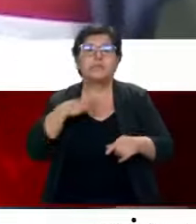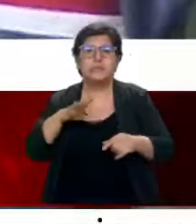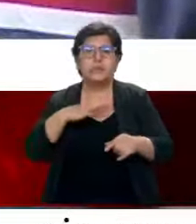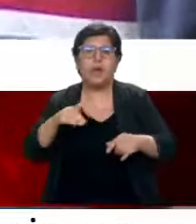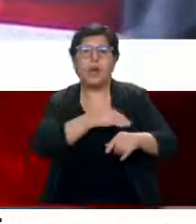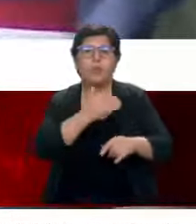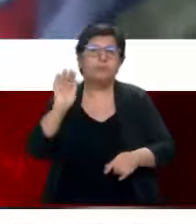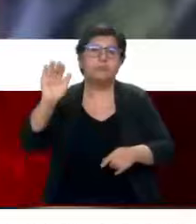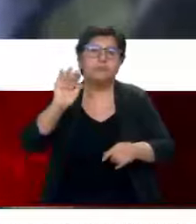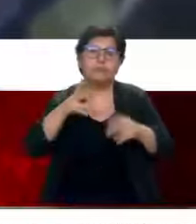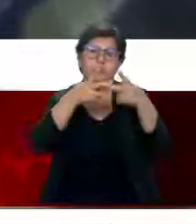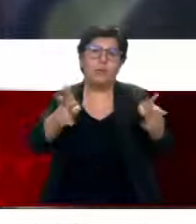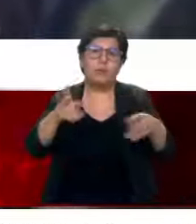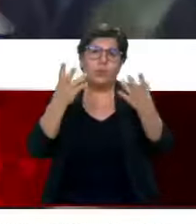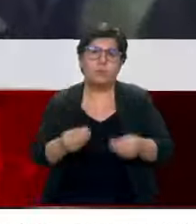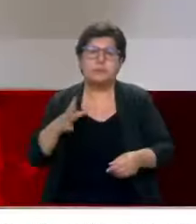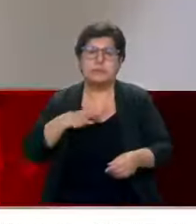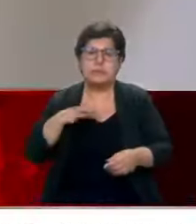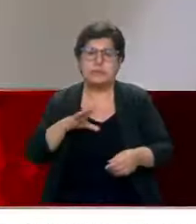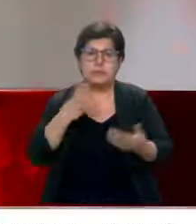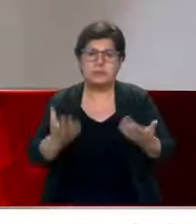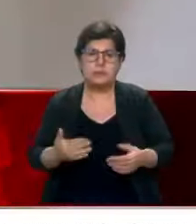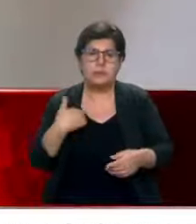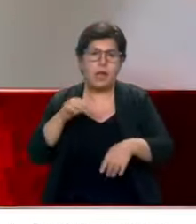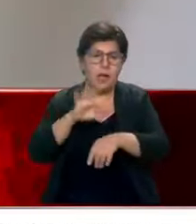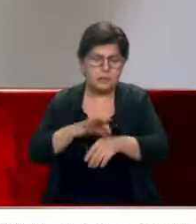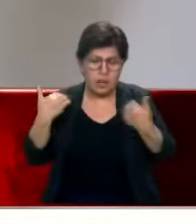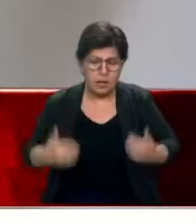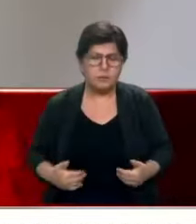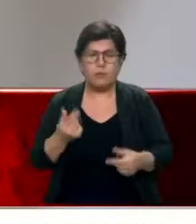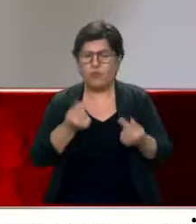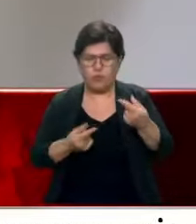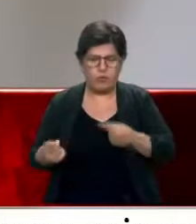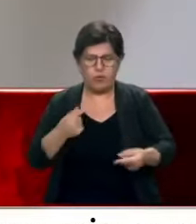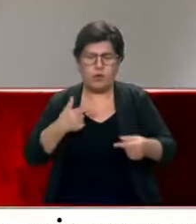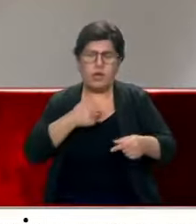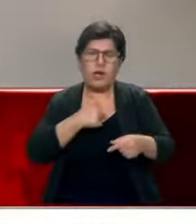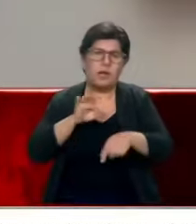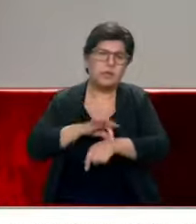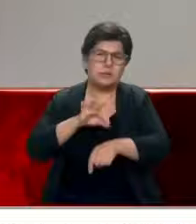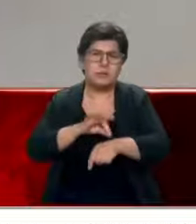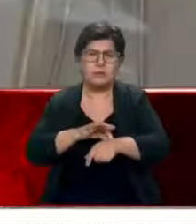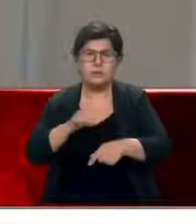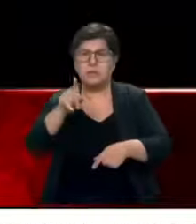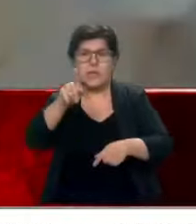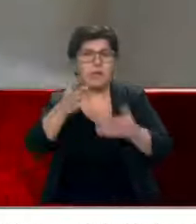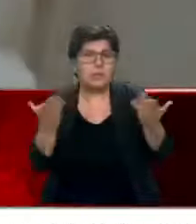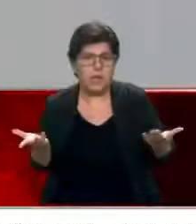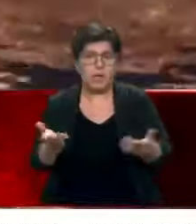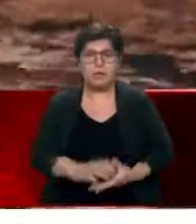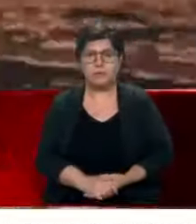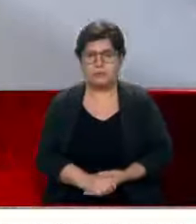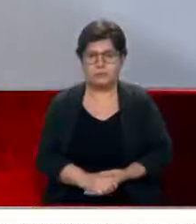istedi. Savcılık adli tıp kurumunu devreye soktu. Hastalığımdan ya da benim ufak tefek kırgınlıklarımdan sanmam ne?